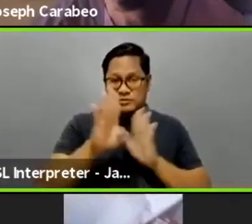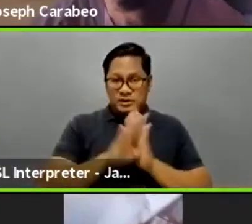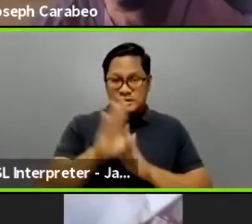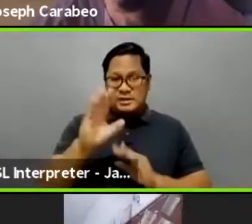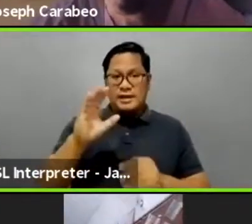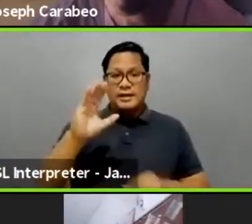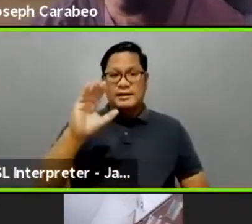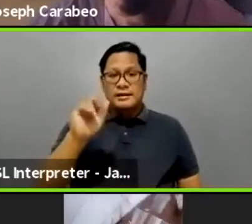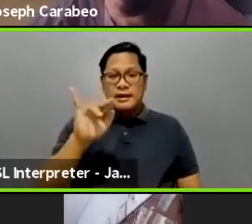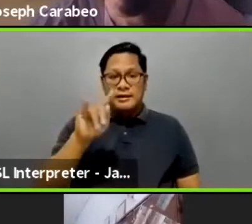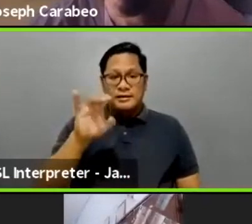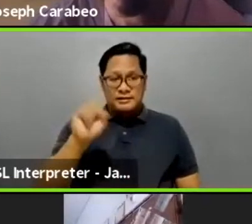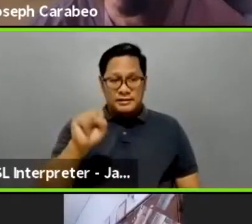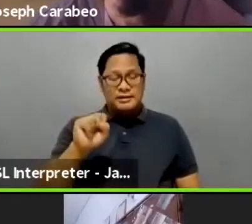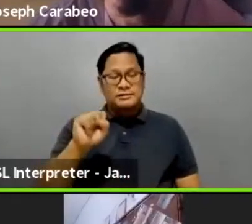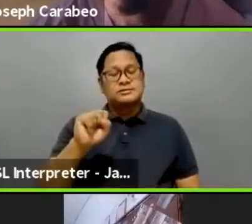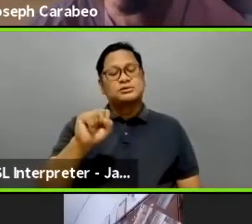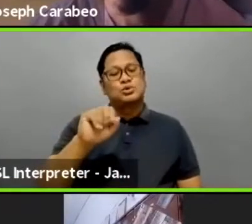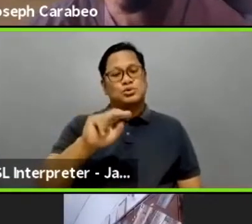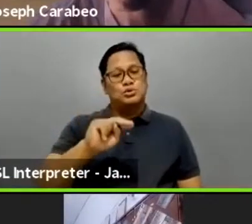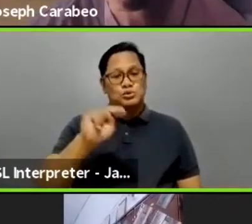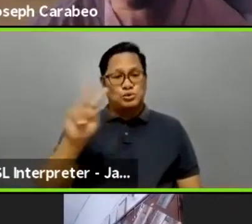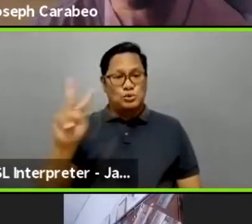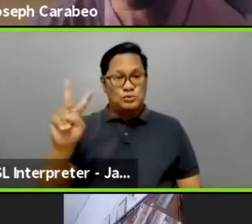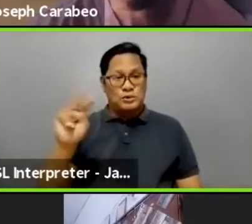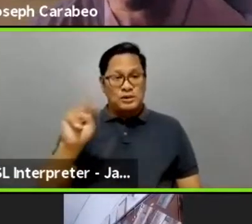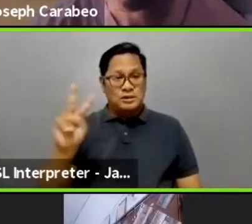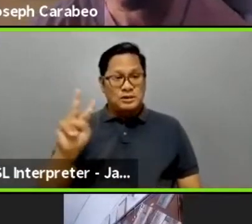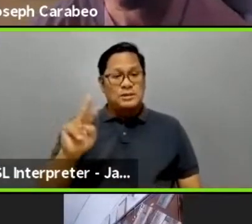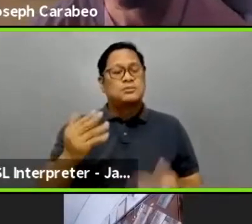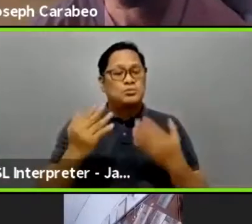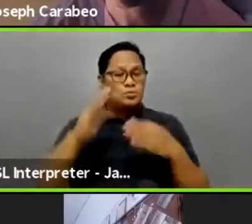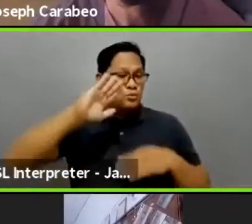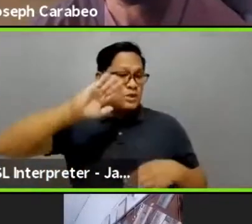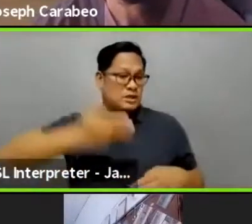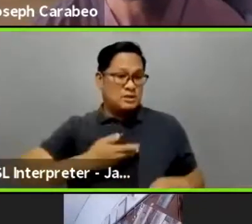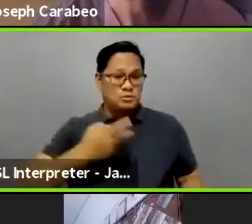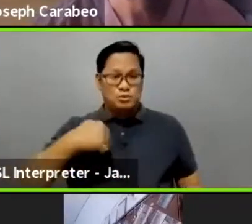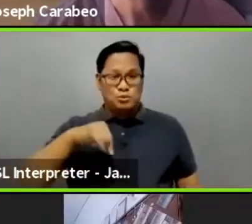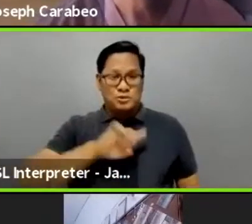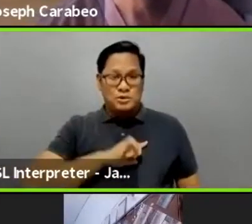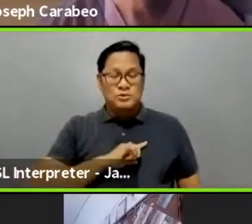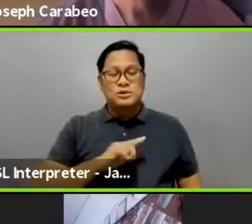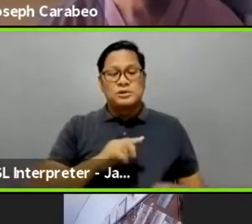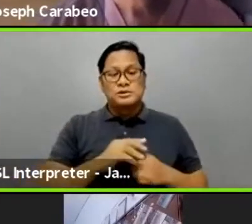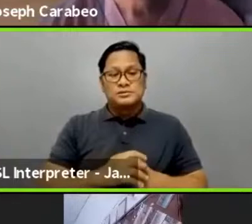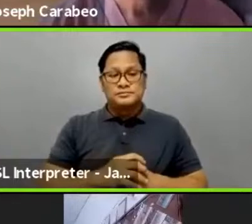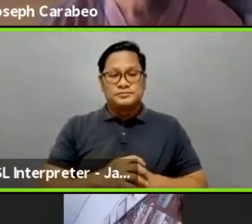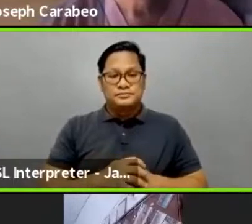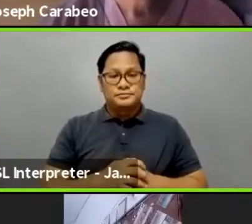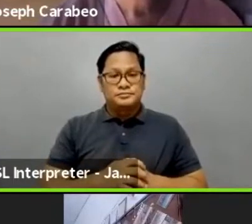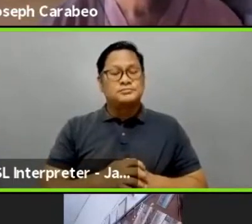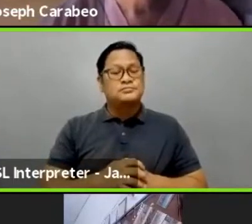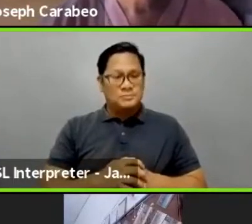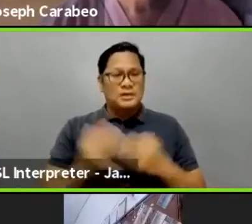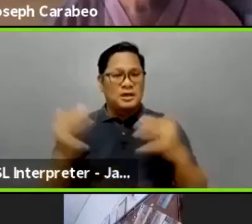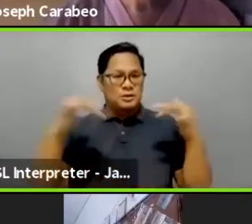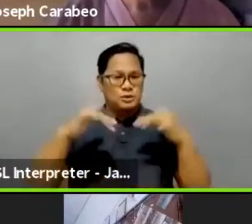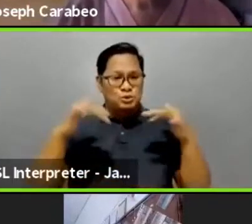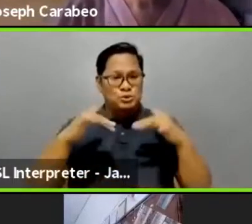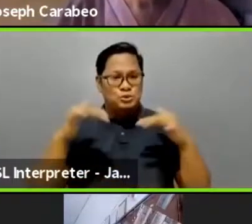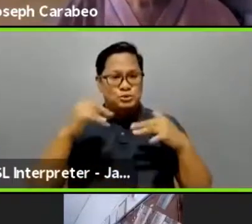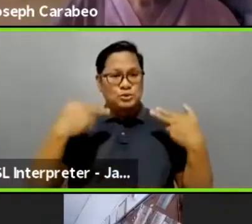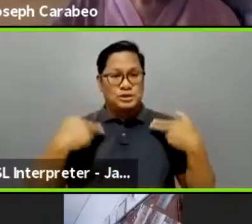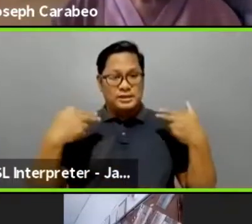Caritas Novaliches. So welcome again to our session on health,